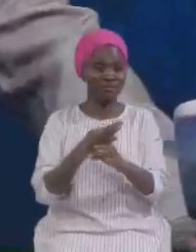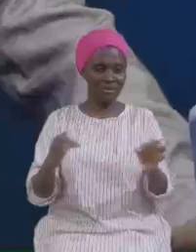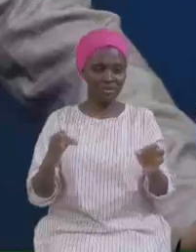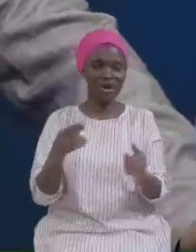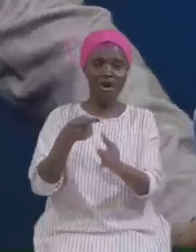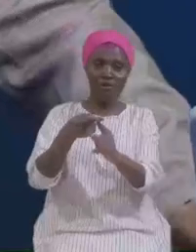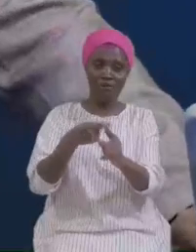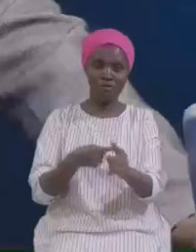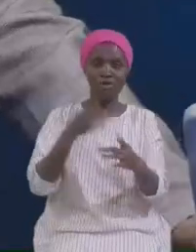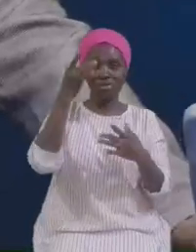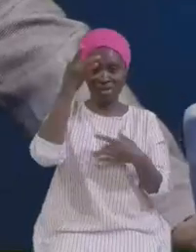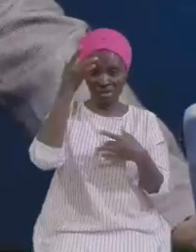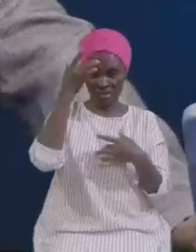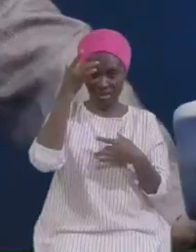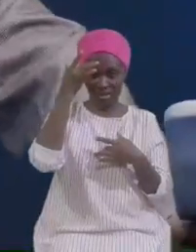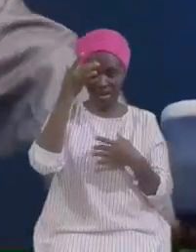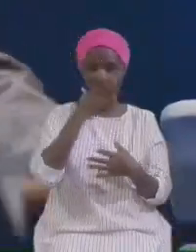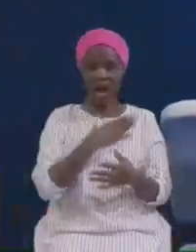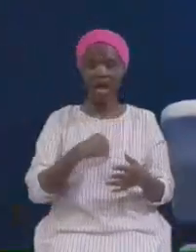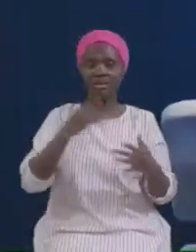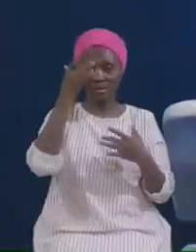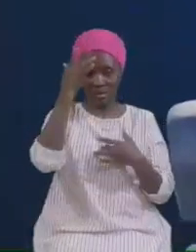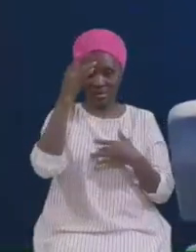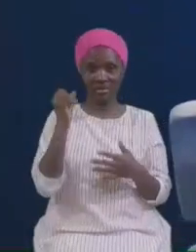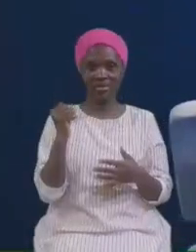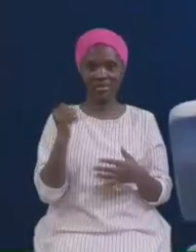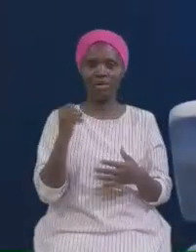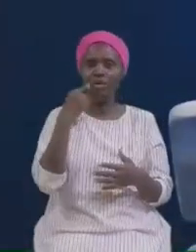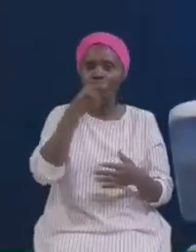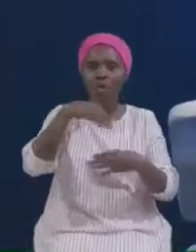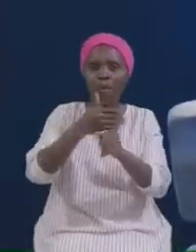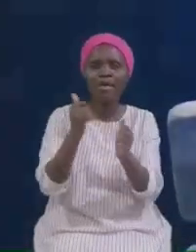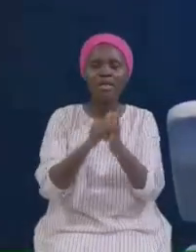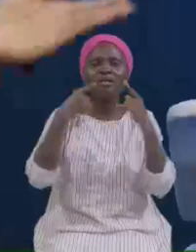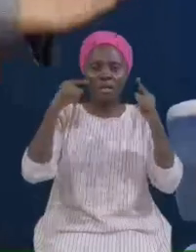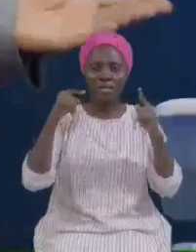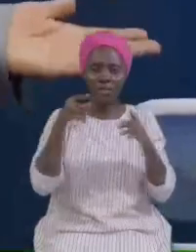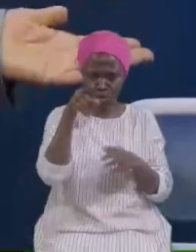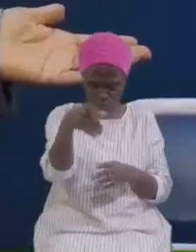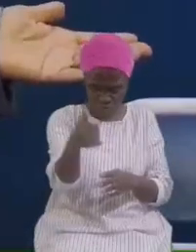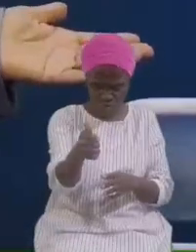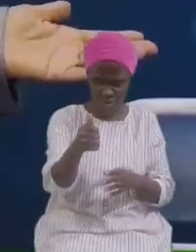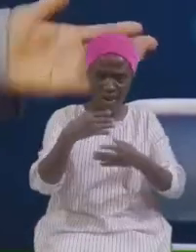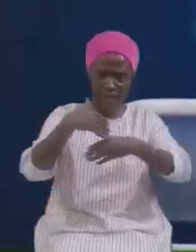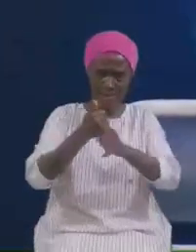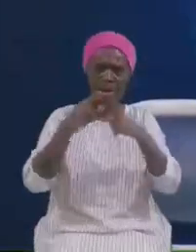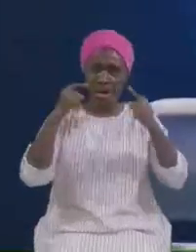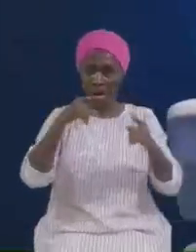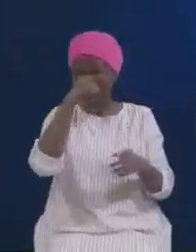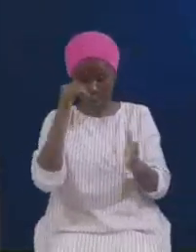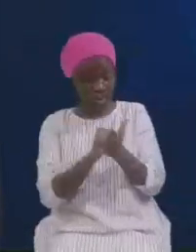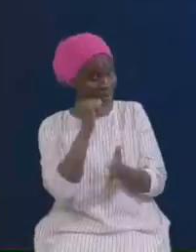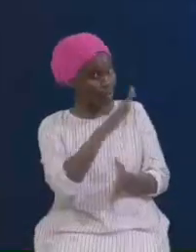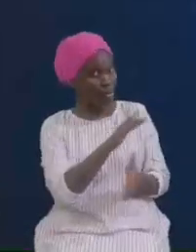annoncée de la maladie et de l'infirmité. Qui fait l'annonce? Toi, tu fais l'annonce. La